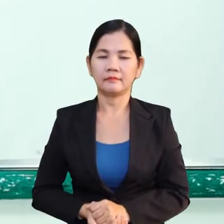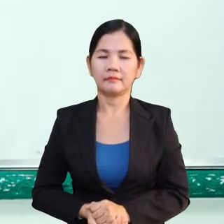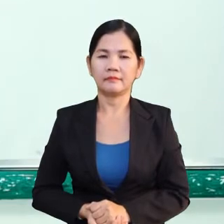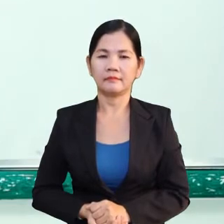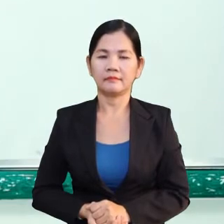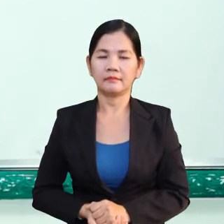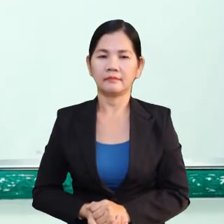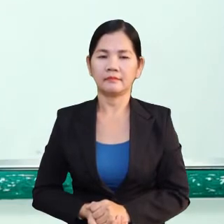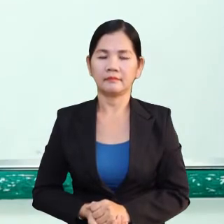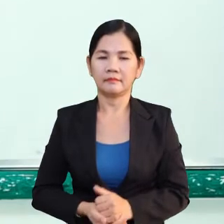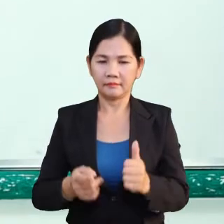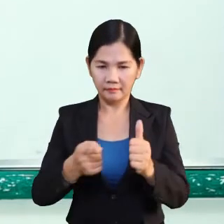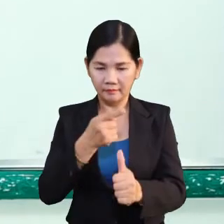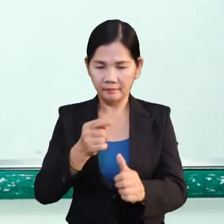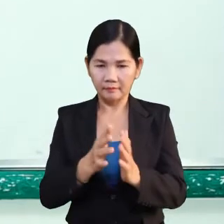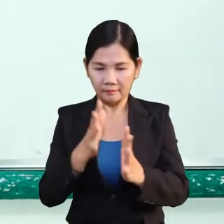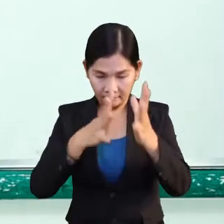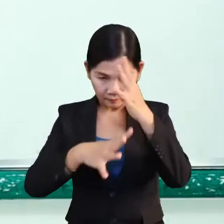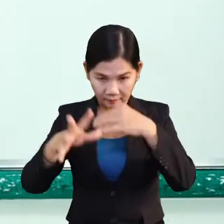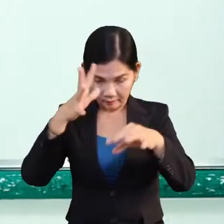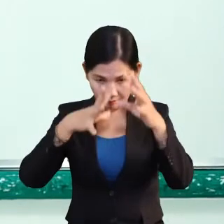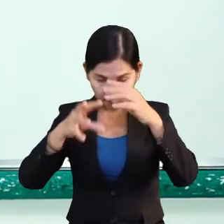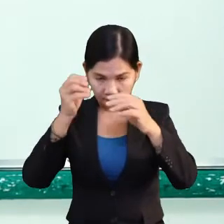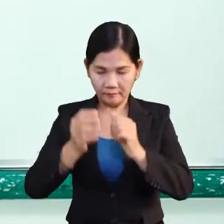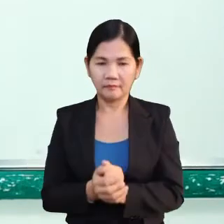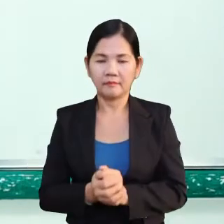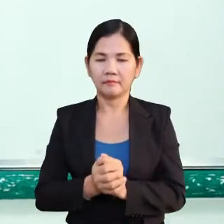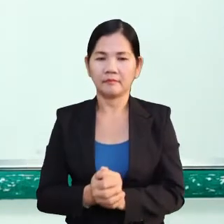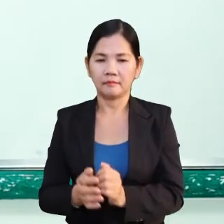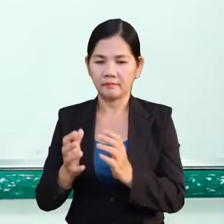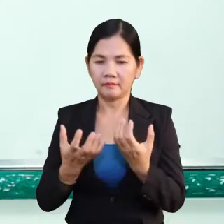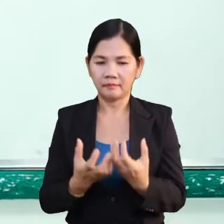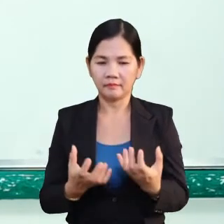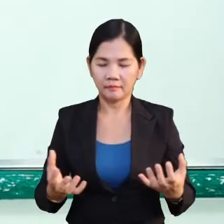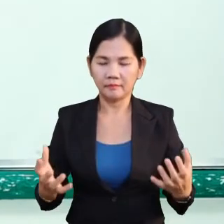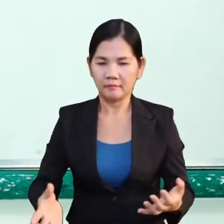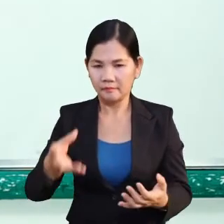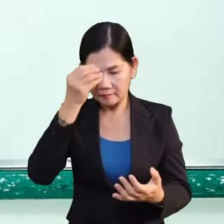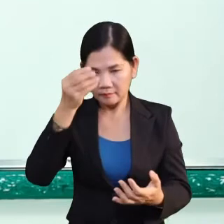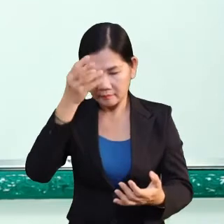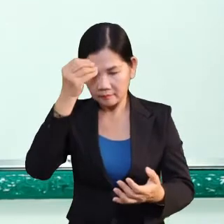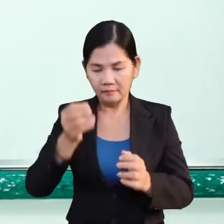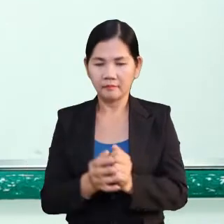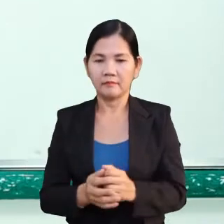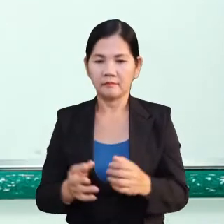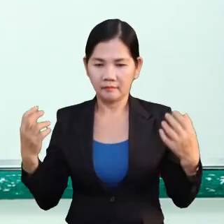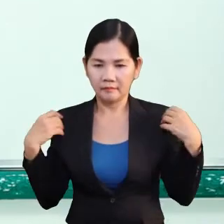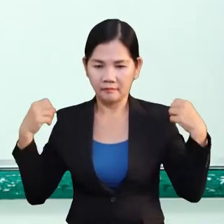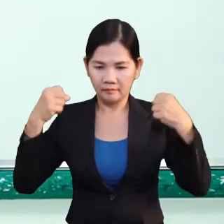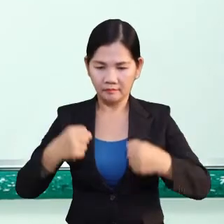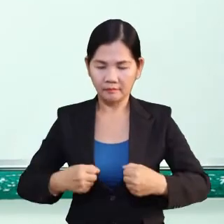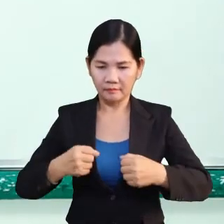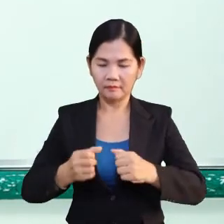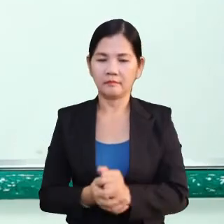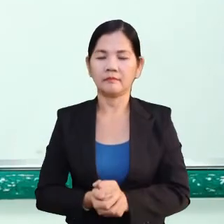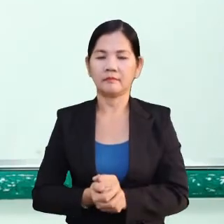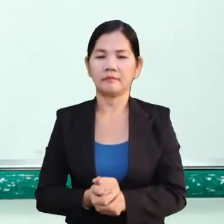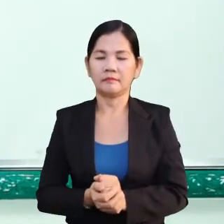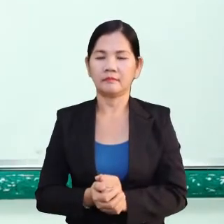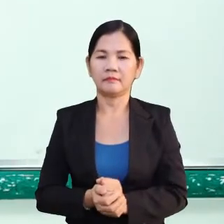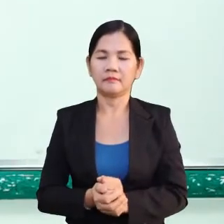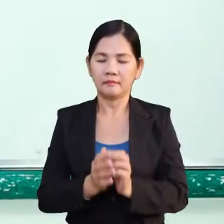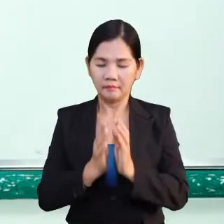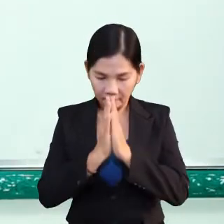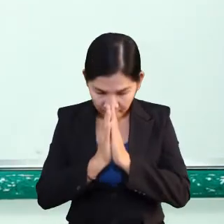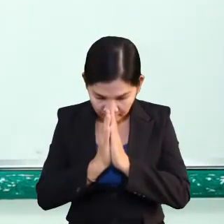ចាអញ្ចឹងមុនទៅសាលារៀនយើងត្រូវរៀបចំសម្ភារៈចាស្លៀកពាក់មានអីទេកូនចា